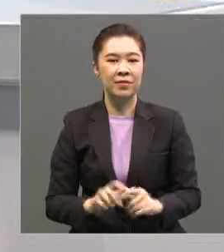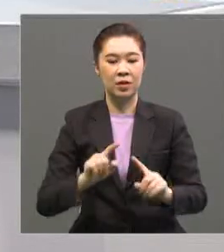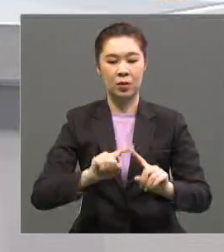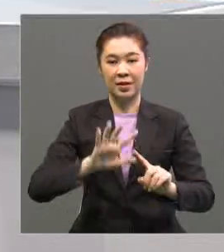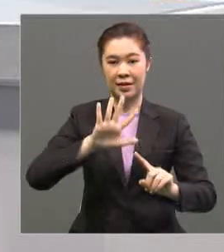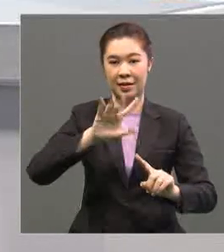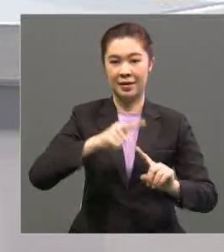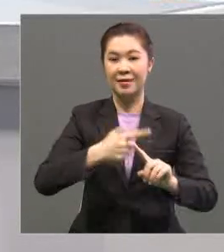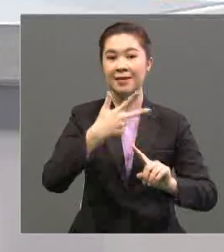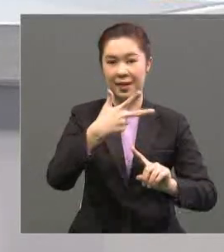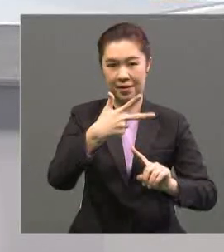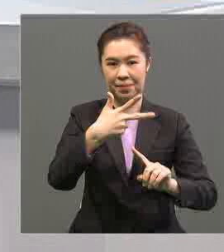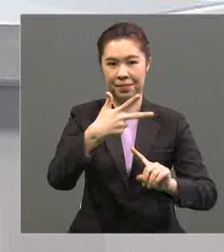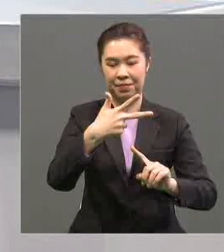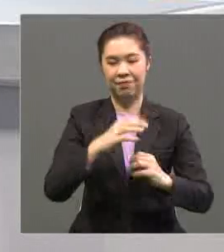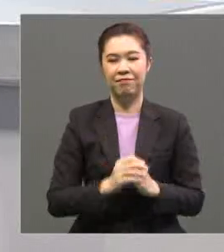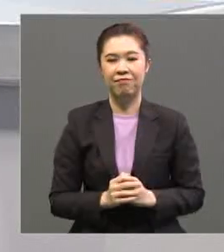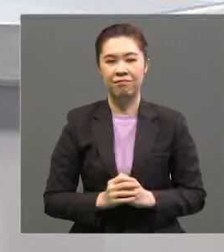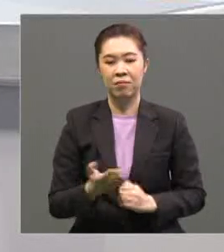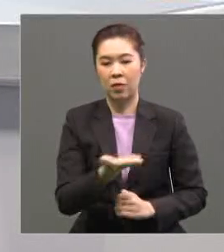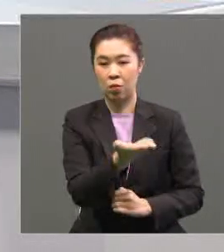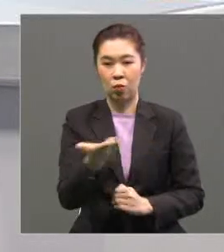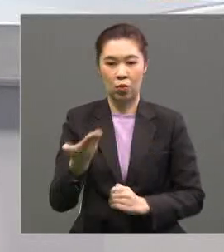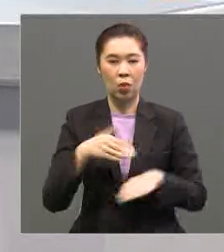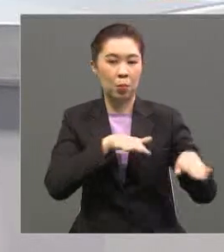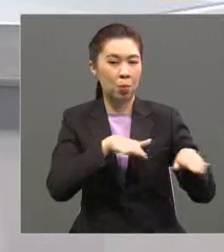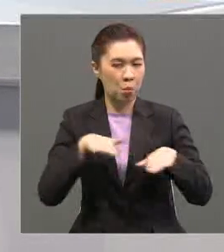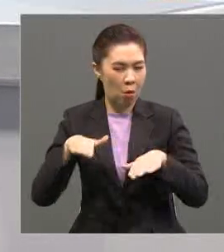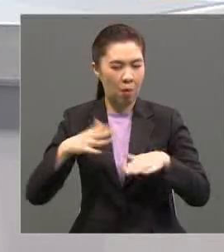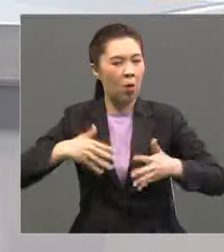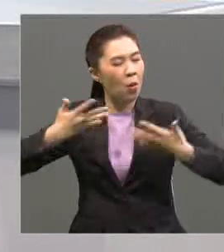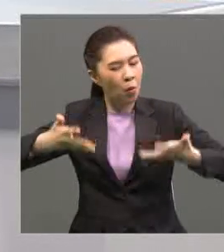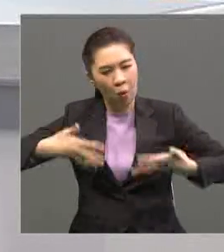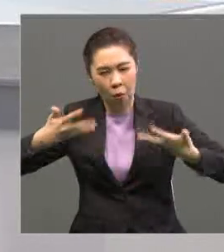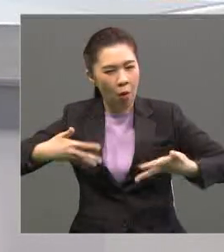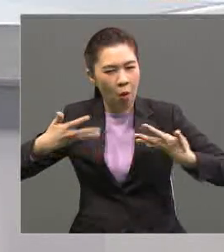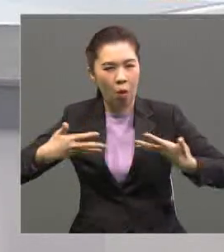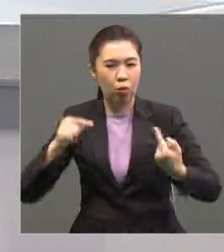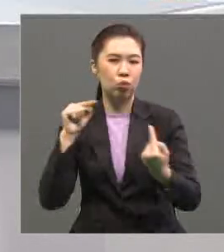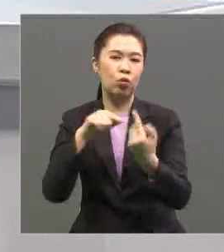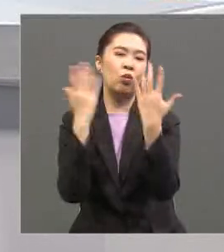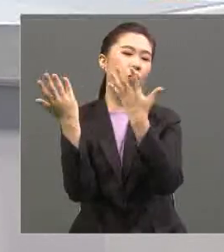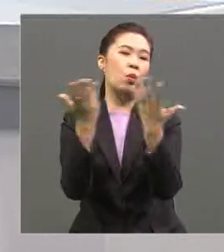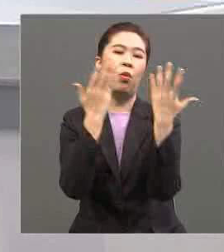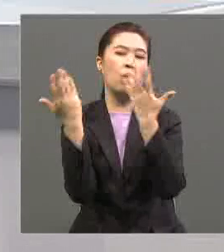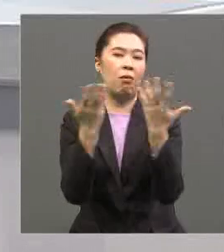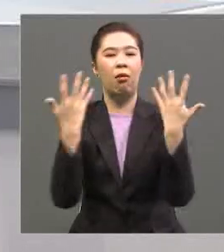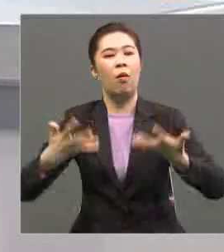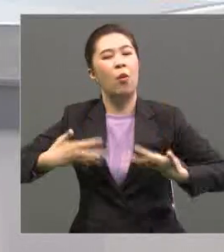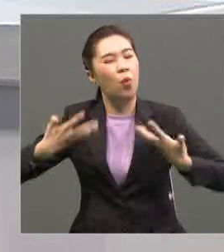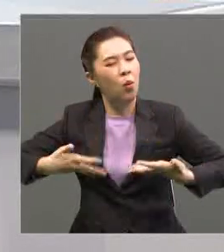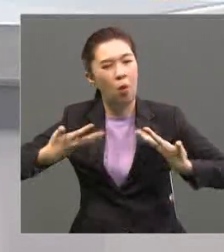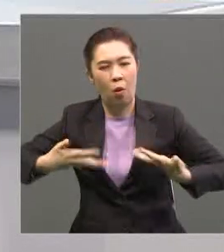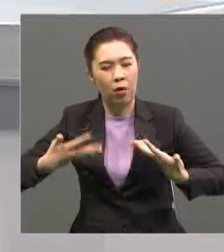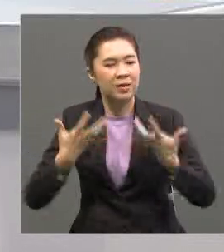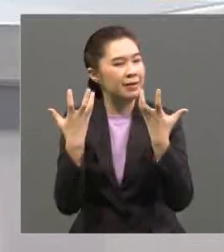ที่5มีนาคมนี้แหละค่ะอาจจะต้องเตรียมรับมือกับอากาศที่ร้อนจัดแล้วก็เข้าสู่ฤดูร้อนและปีนี้เห็นเขาบอกว่าร้อน